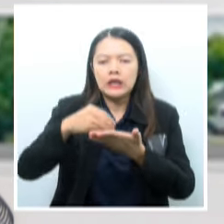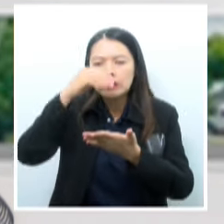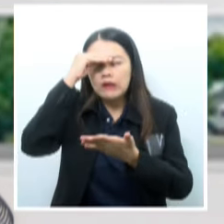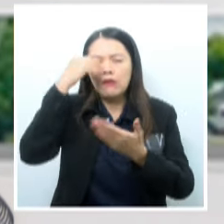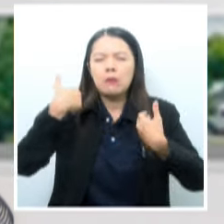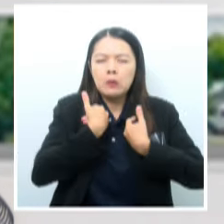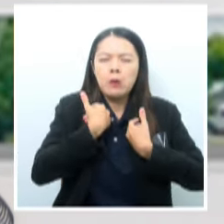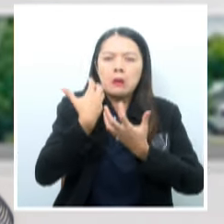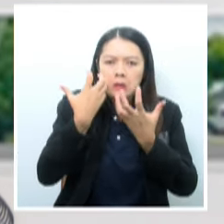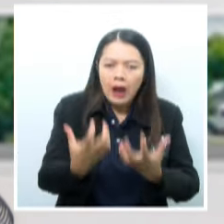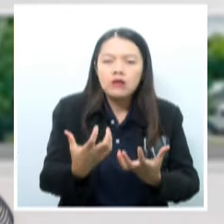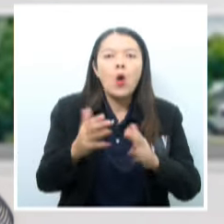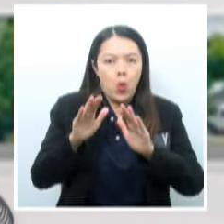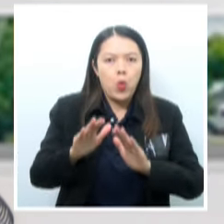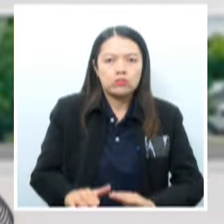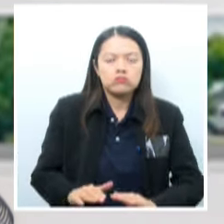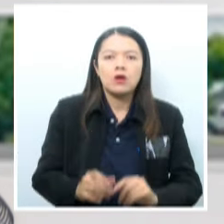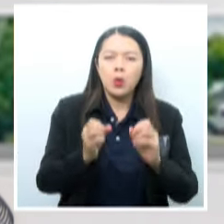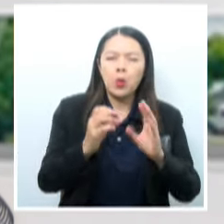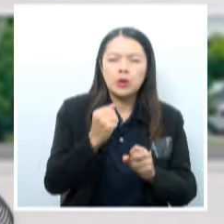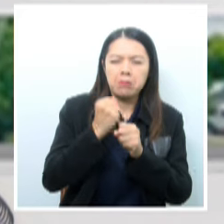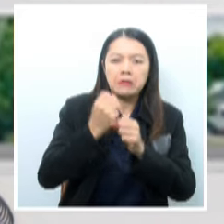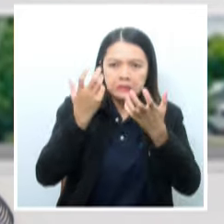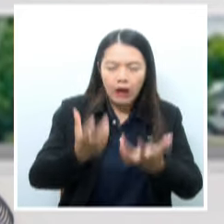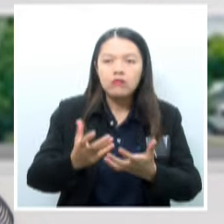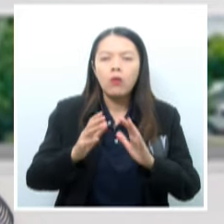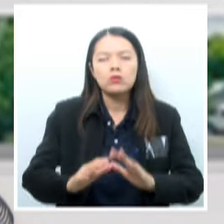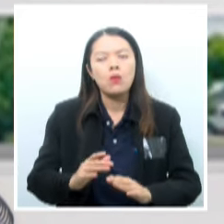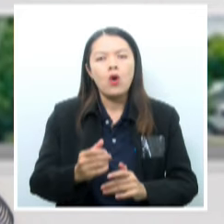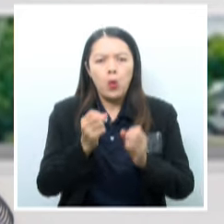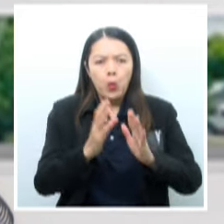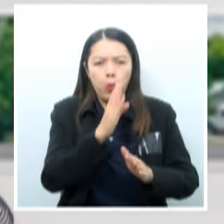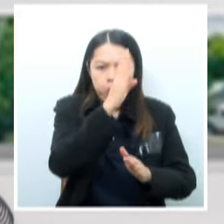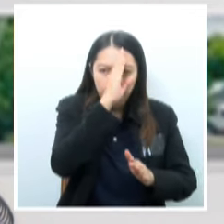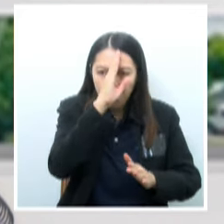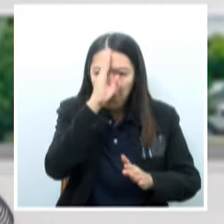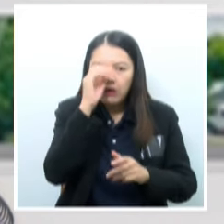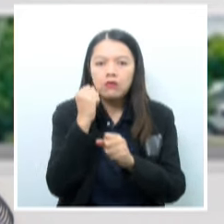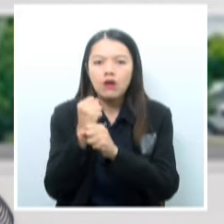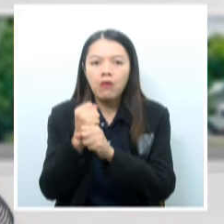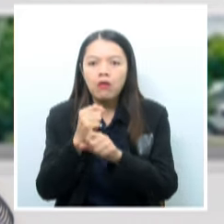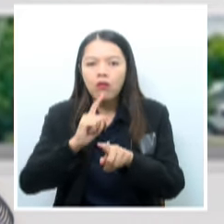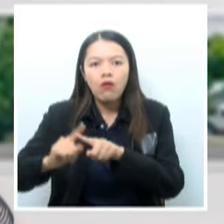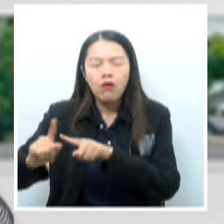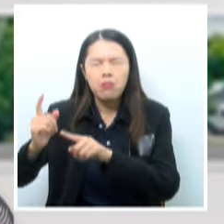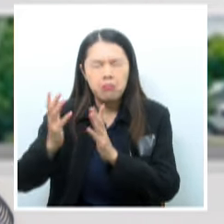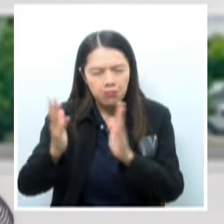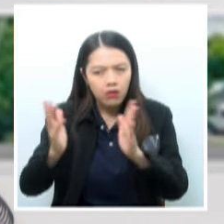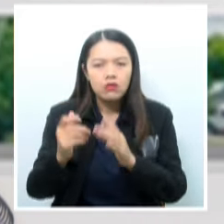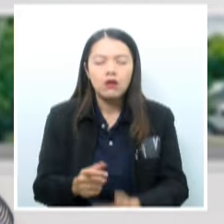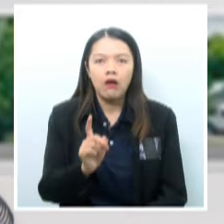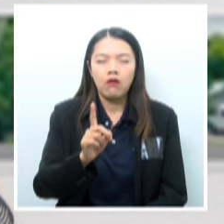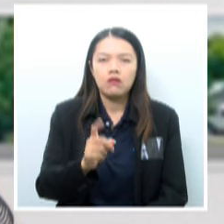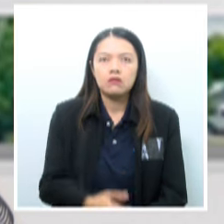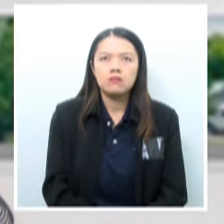งแล้วก็ลดภาระครูลงลดภาระครูเราทำหลายเรื่องมากครับทั้งเรื่องของการอะ